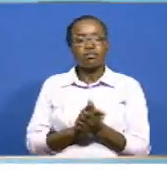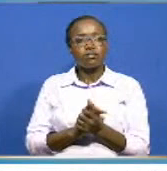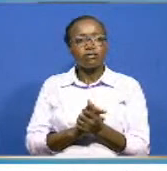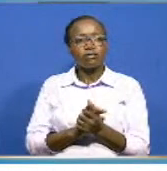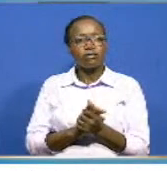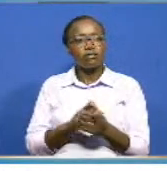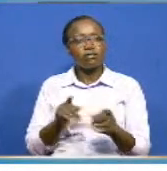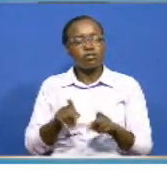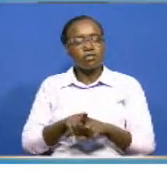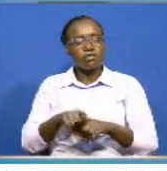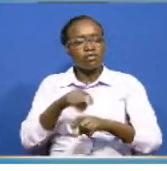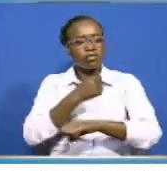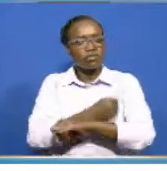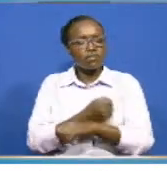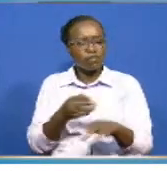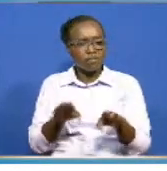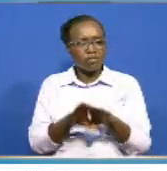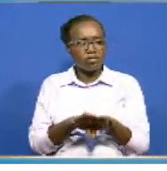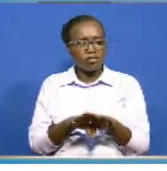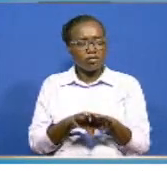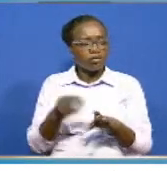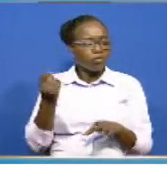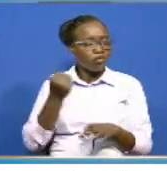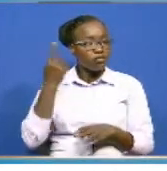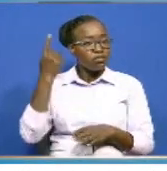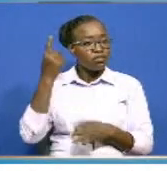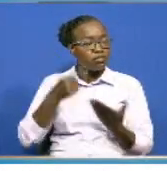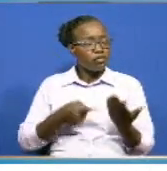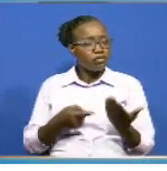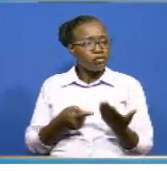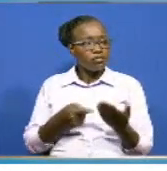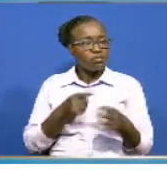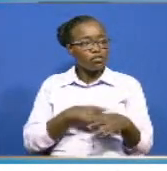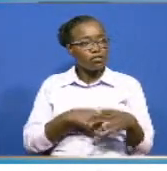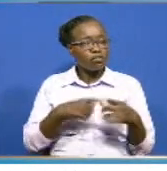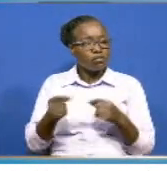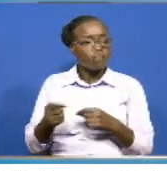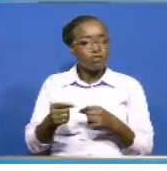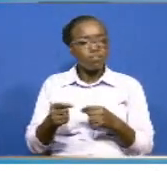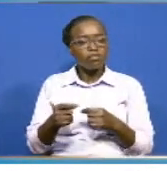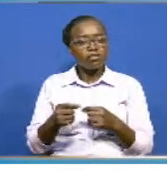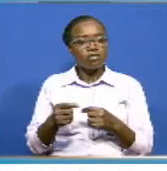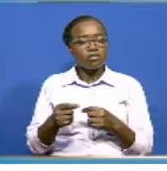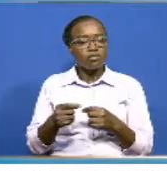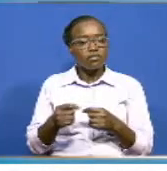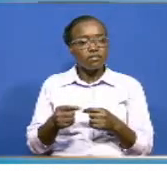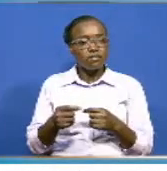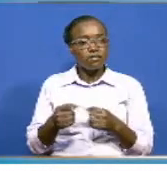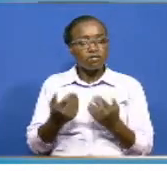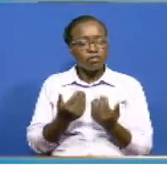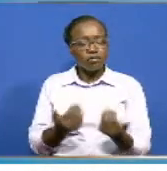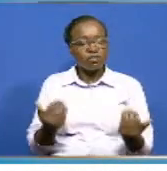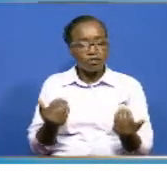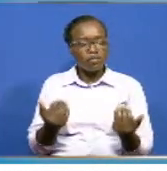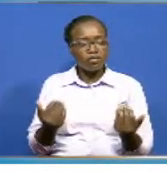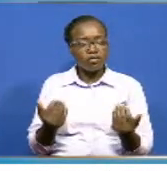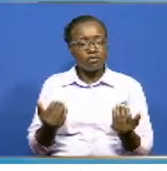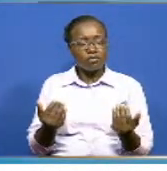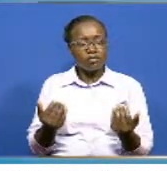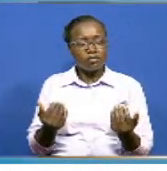Wakati ambapo shule zilikuwa zimefungwa, tunachofahamu ni kwamba unapokwenda katika nyumba yoyote, mara nyingi ni kwamba watoto ndio